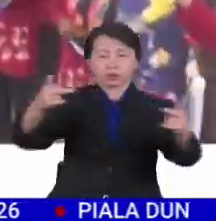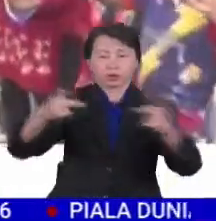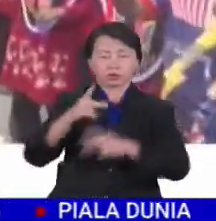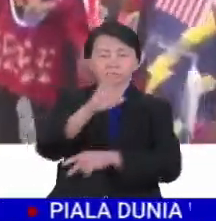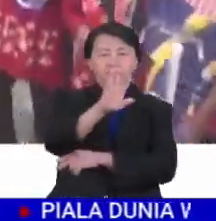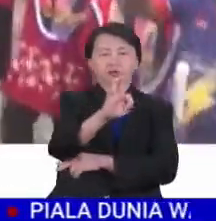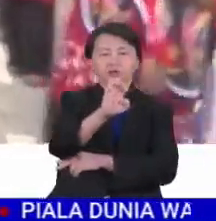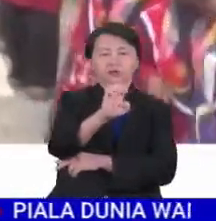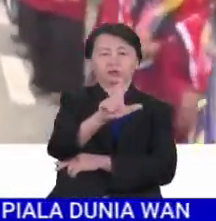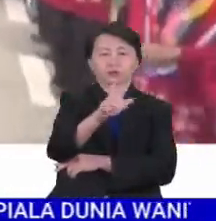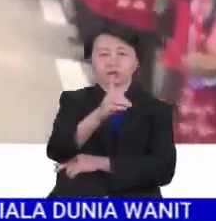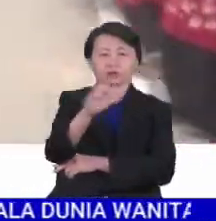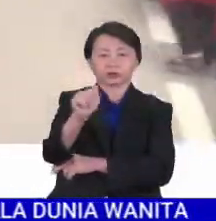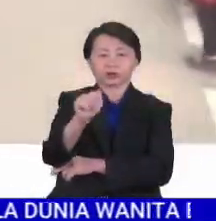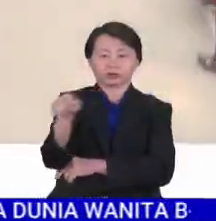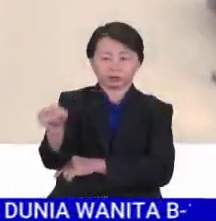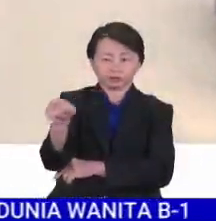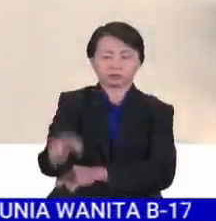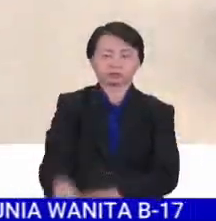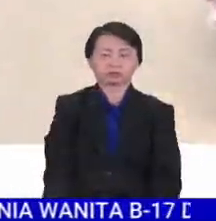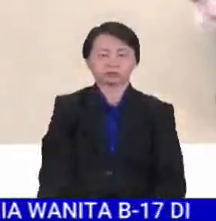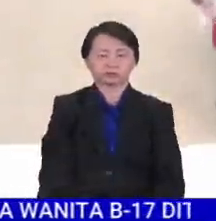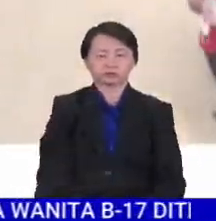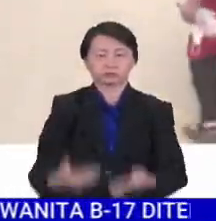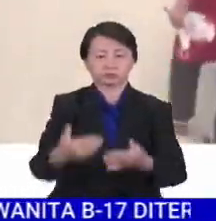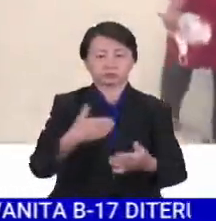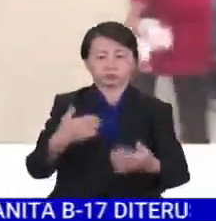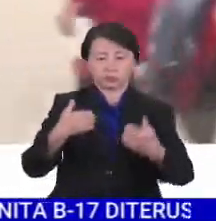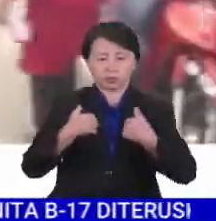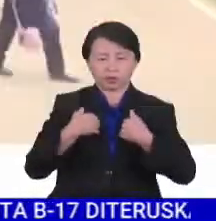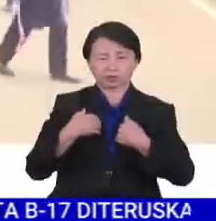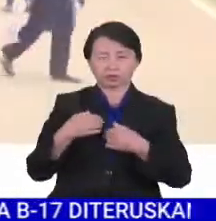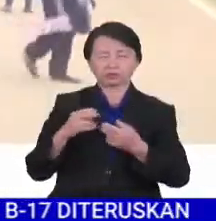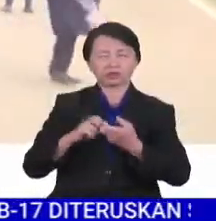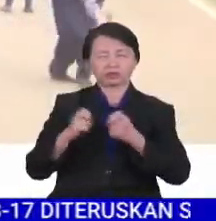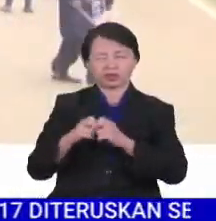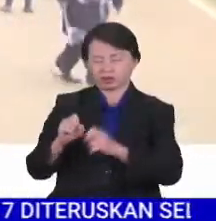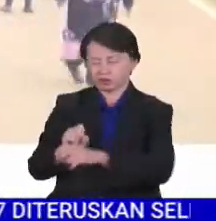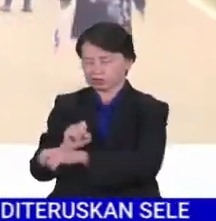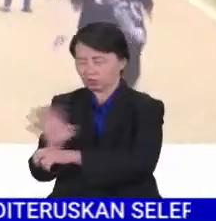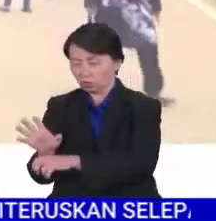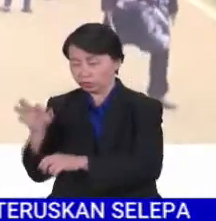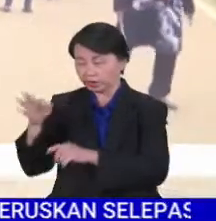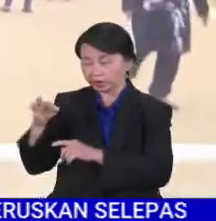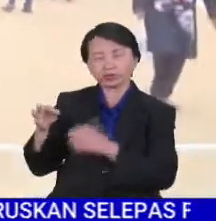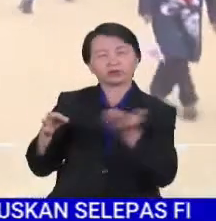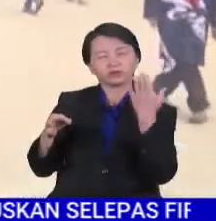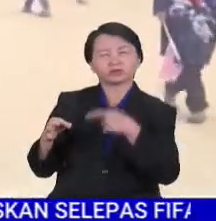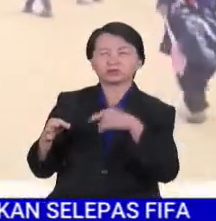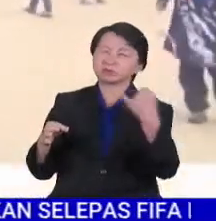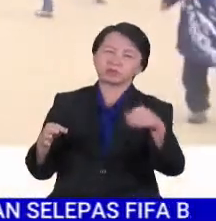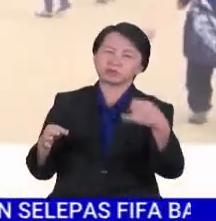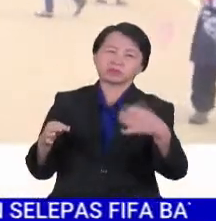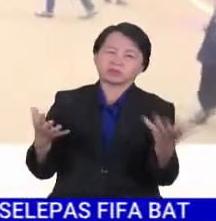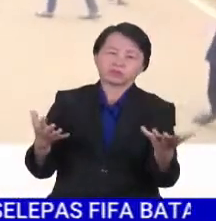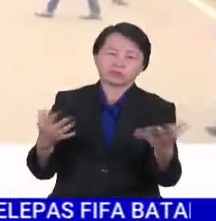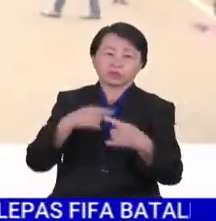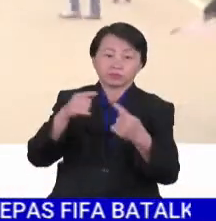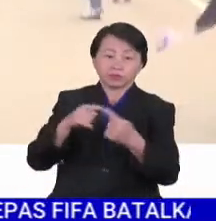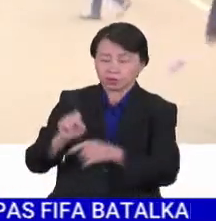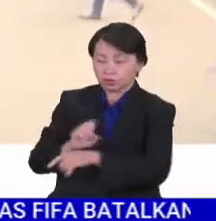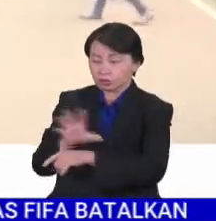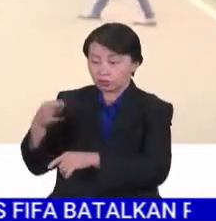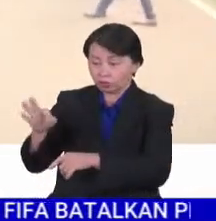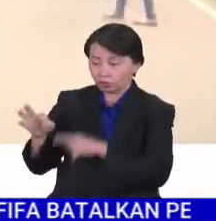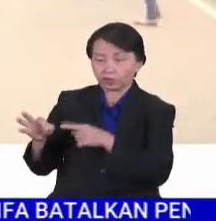Felda berkenaan. Kerana sebelum ini kita ada kekangan COVID-19, jadi apabila pandemik COVID itu